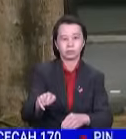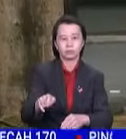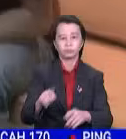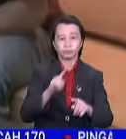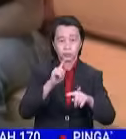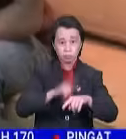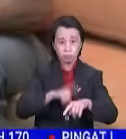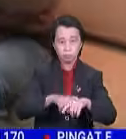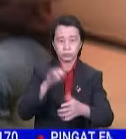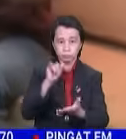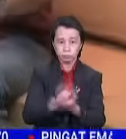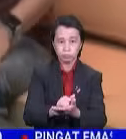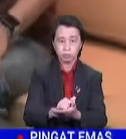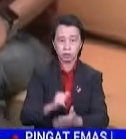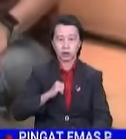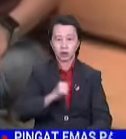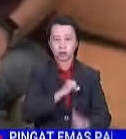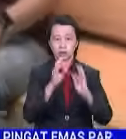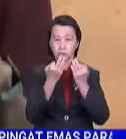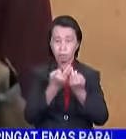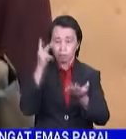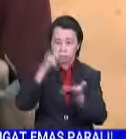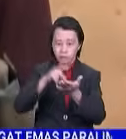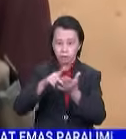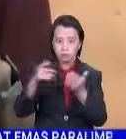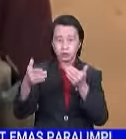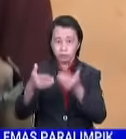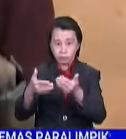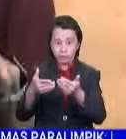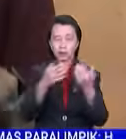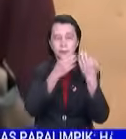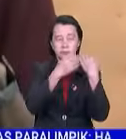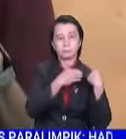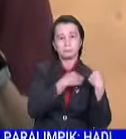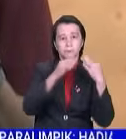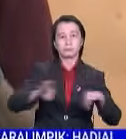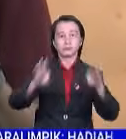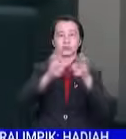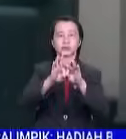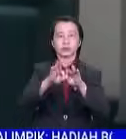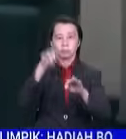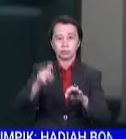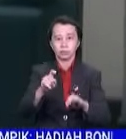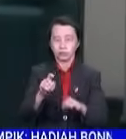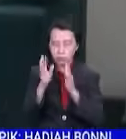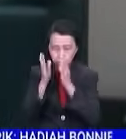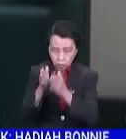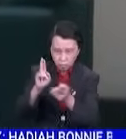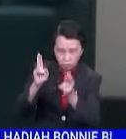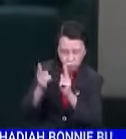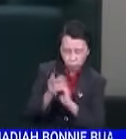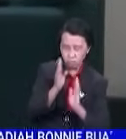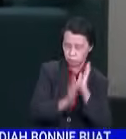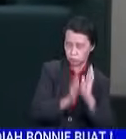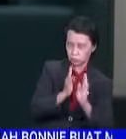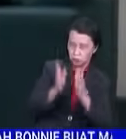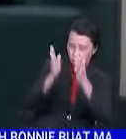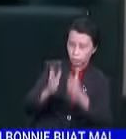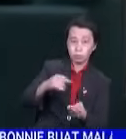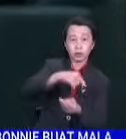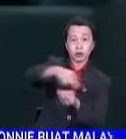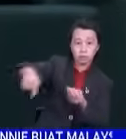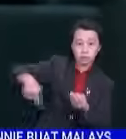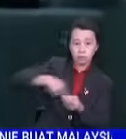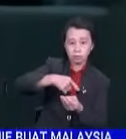ketika inilah ahli keluarga dan kenalan terdekat memainkan peranan mereka harus peka dengan perubahan tingkah laku orang